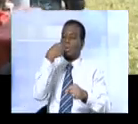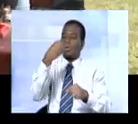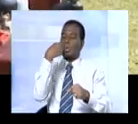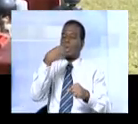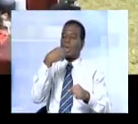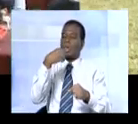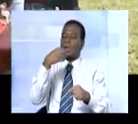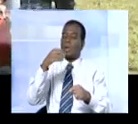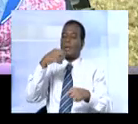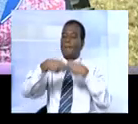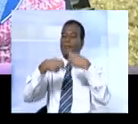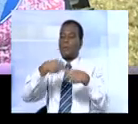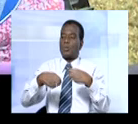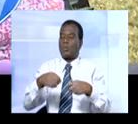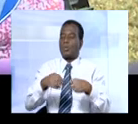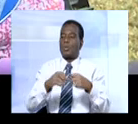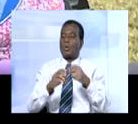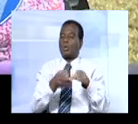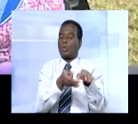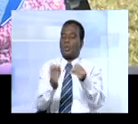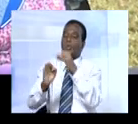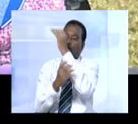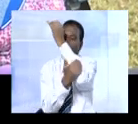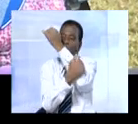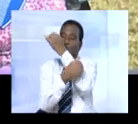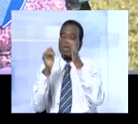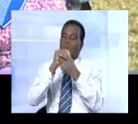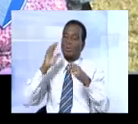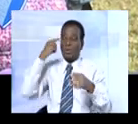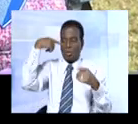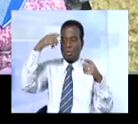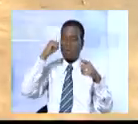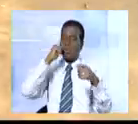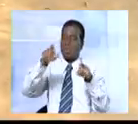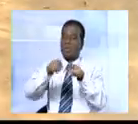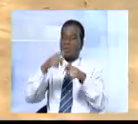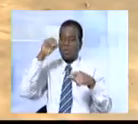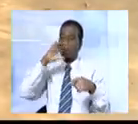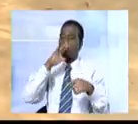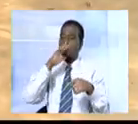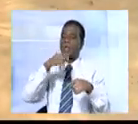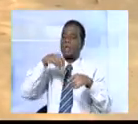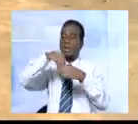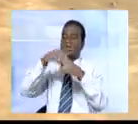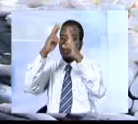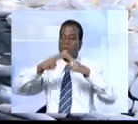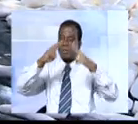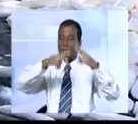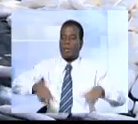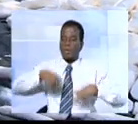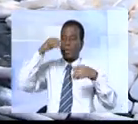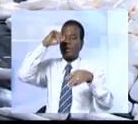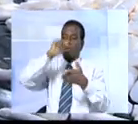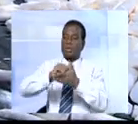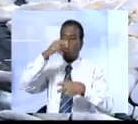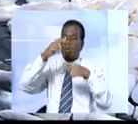alimentaire, le problème de la filière manioc, c'est essentiellement nos sœurs, nos femmes, nos mères dans les villages qui vivent ce problème.